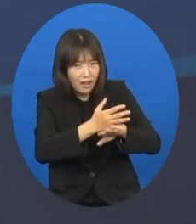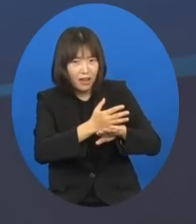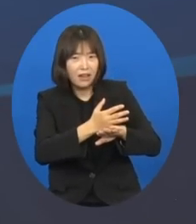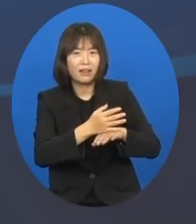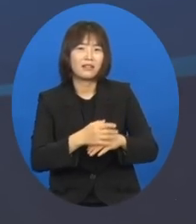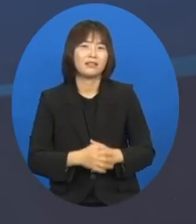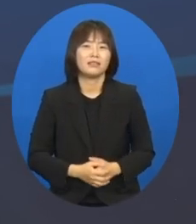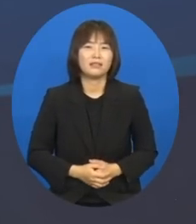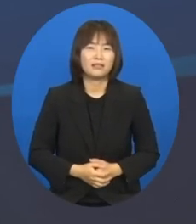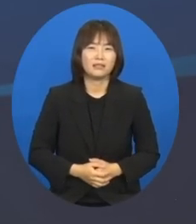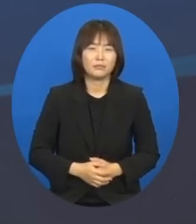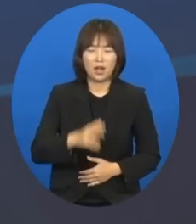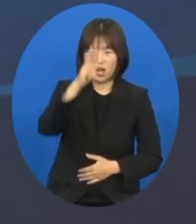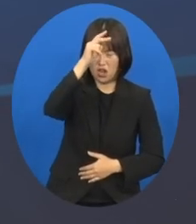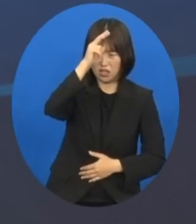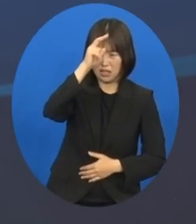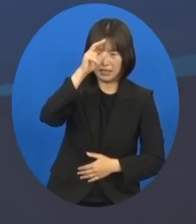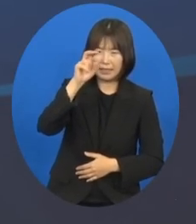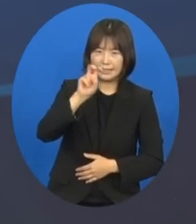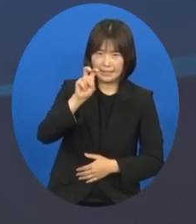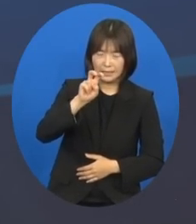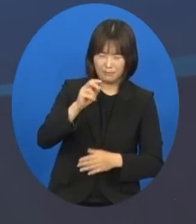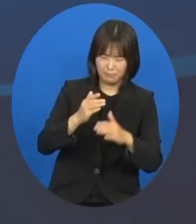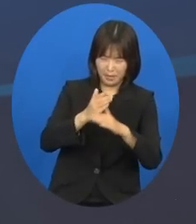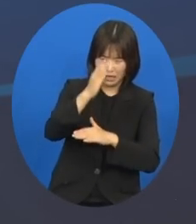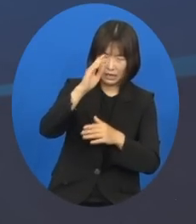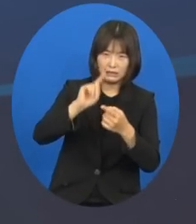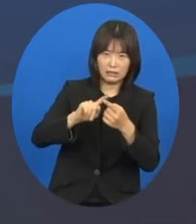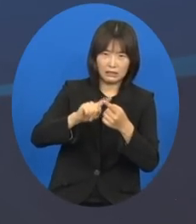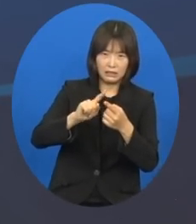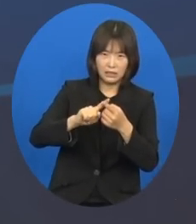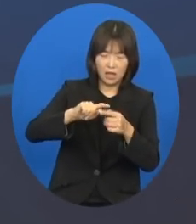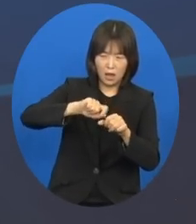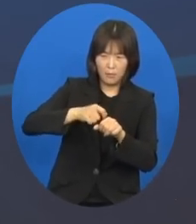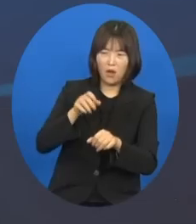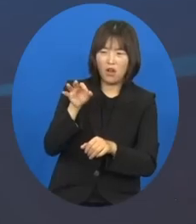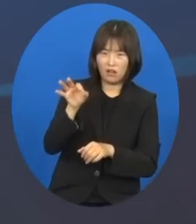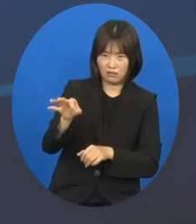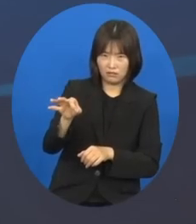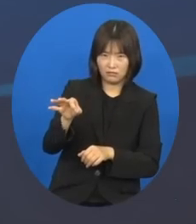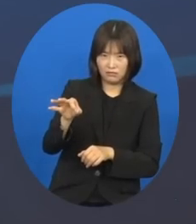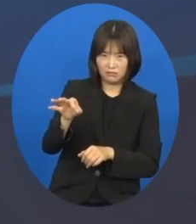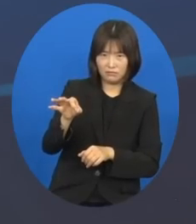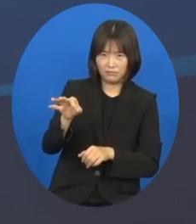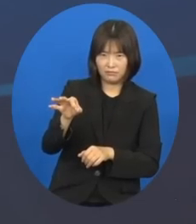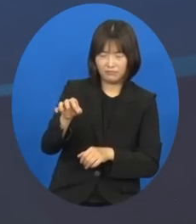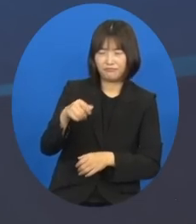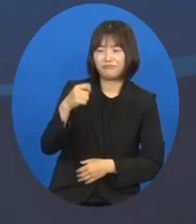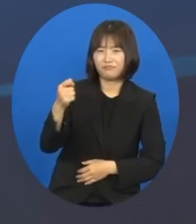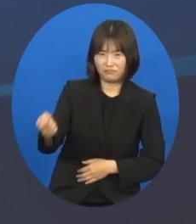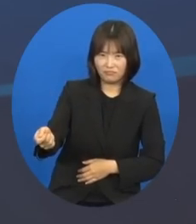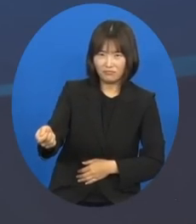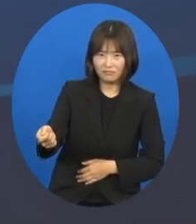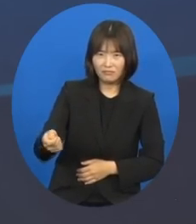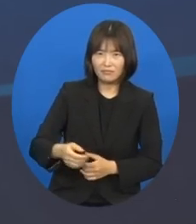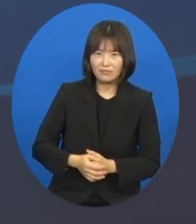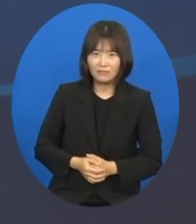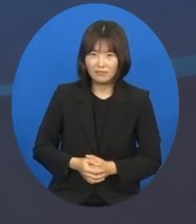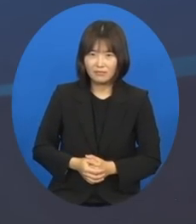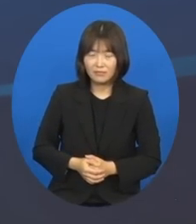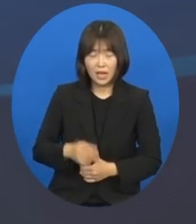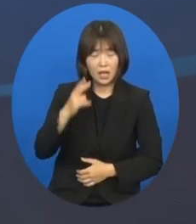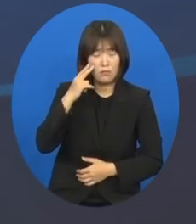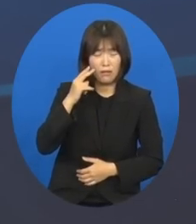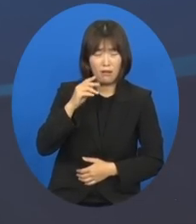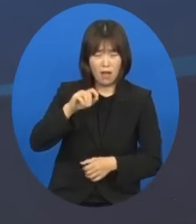그러면 경찰이 거의 20키로 오버한 거에 대해서 벌금을 매기죠 fine이라 그럽니다 벌금을 매기면서 딱 줍니다 미국은